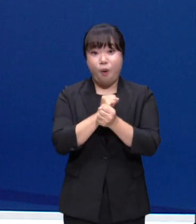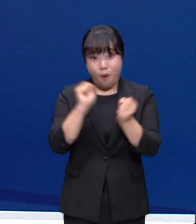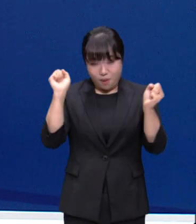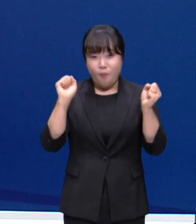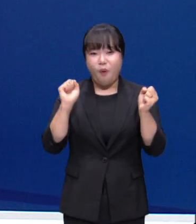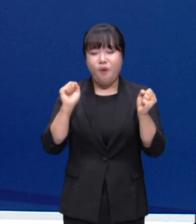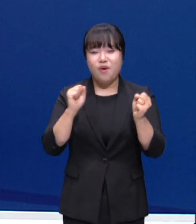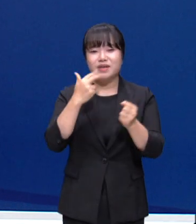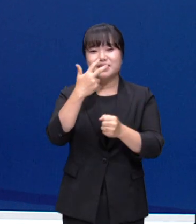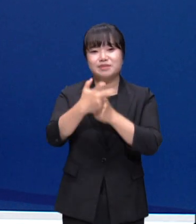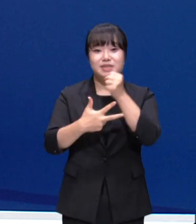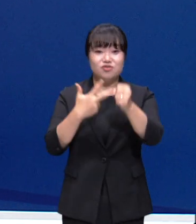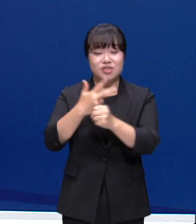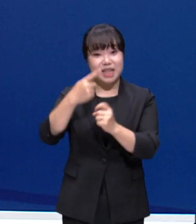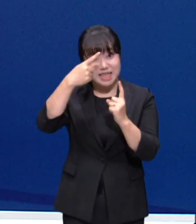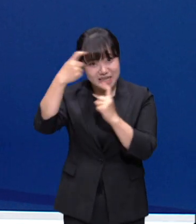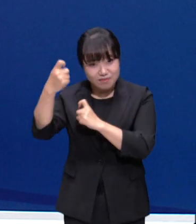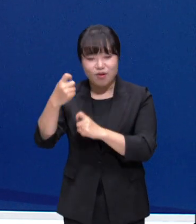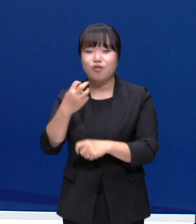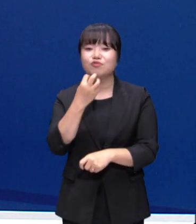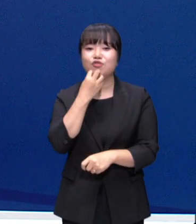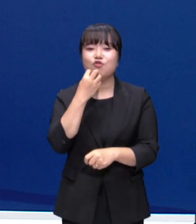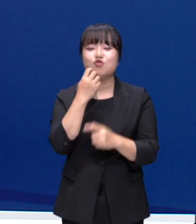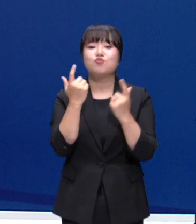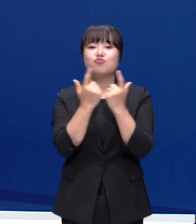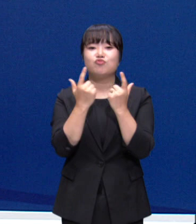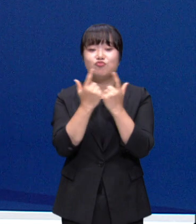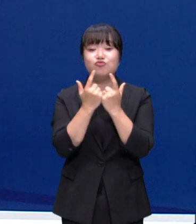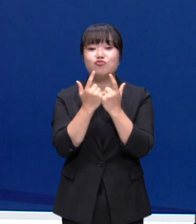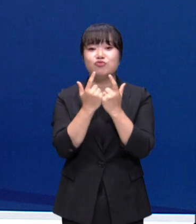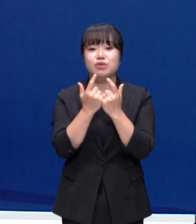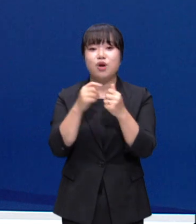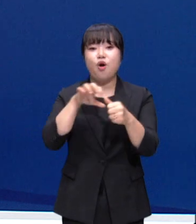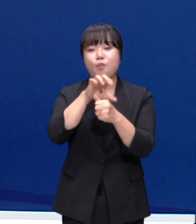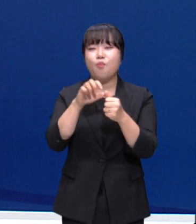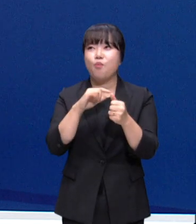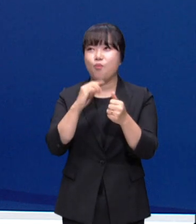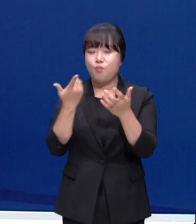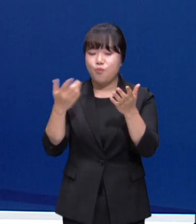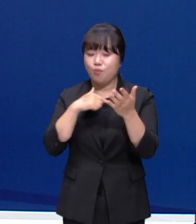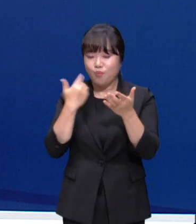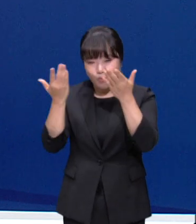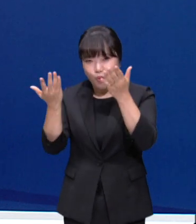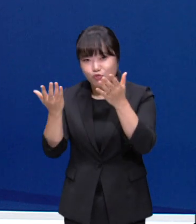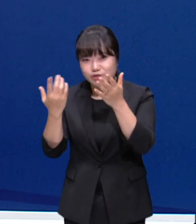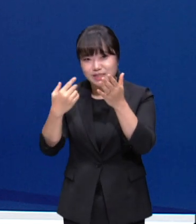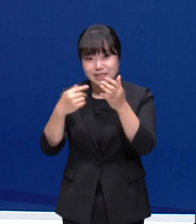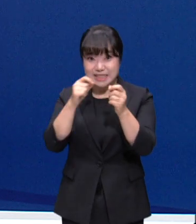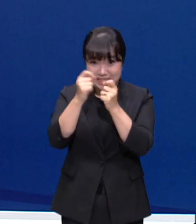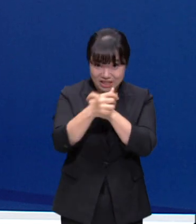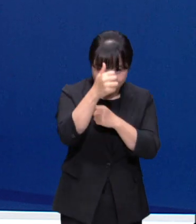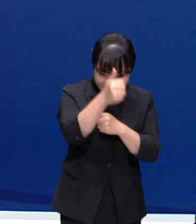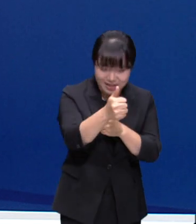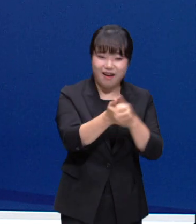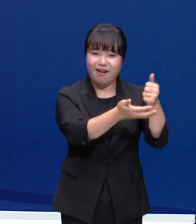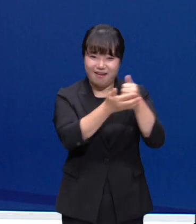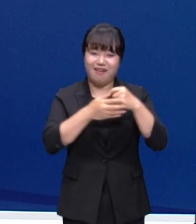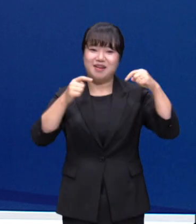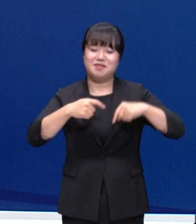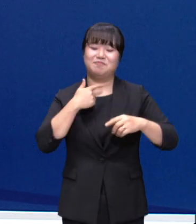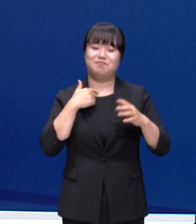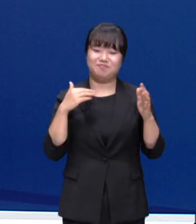올해 77주년을 맞이해서 네, 서울 북부보훈지청 이광현 지청장과 함께 광복군 수요일이며 이장 관련한 의미에 대해서 다시